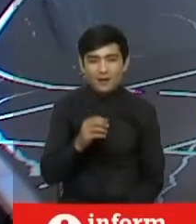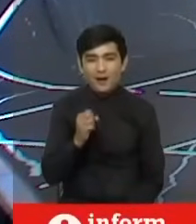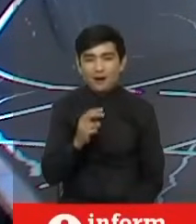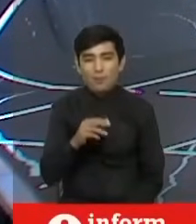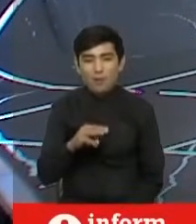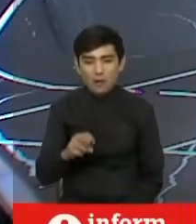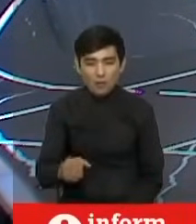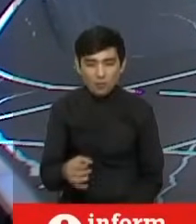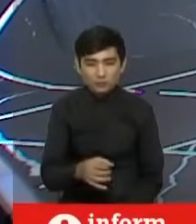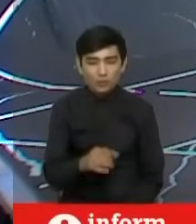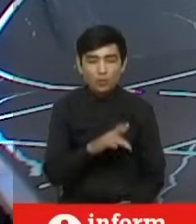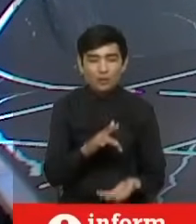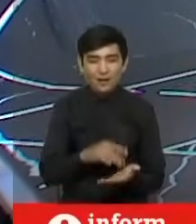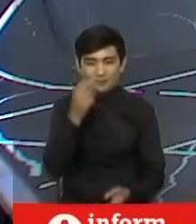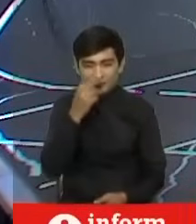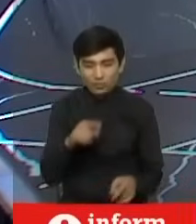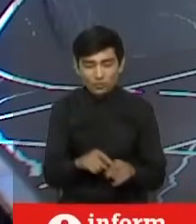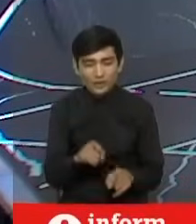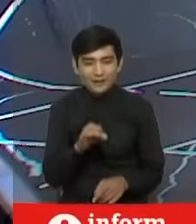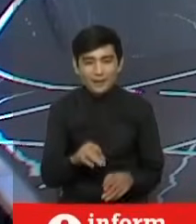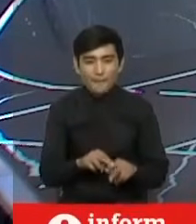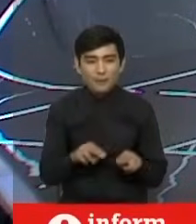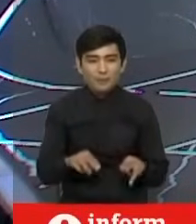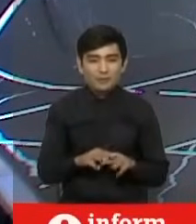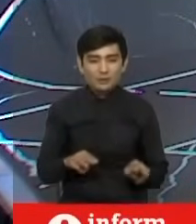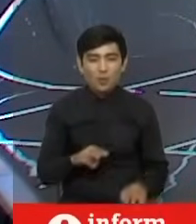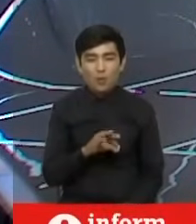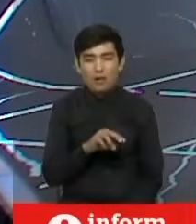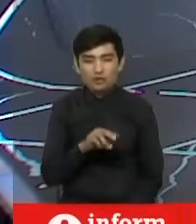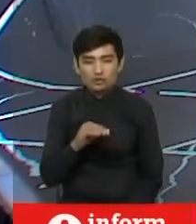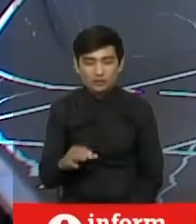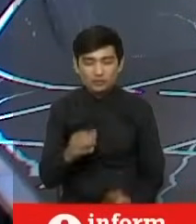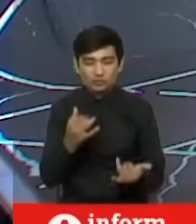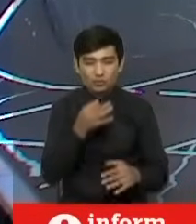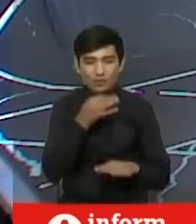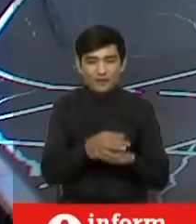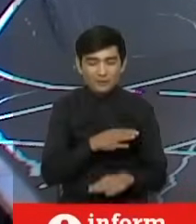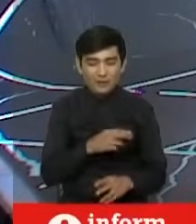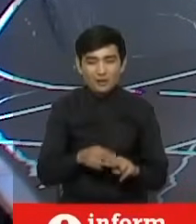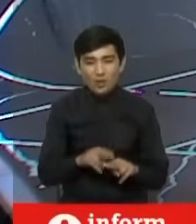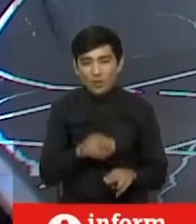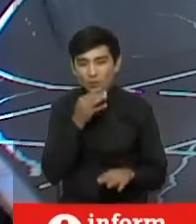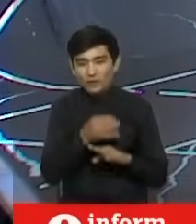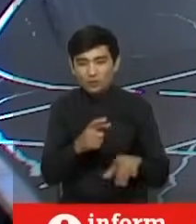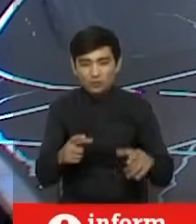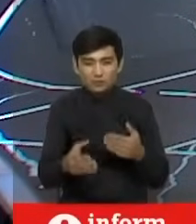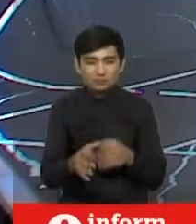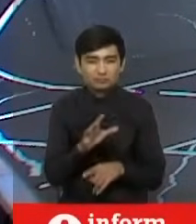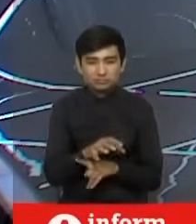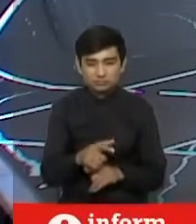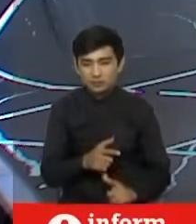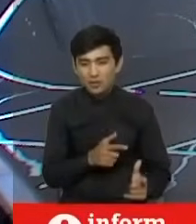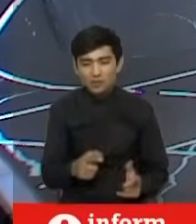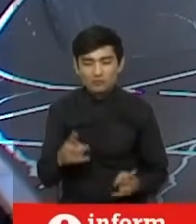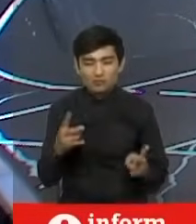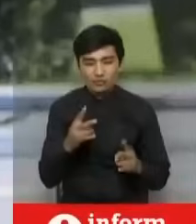области и город Астана. Сегодня премьер-министр Олжас Бектенов раскритиковал ответственных за подготовку. С подробностями Арман